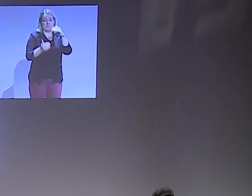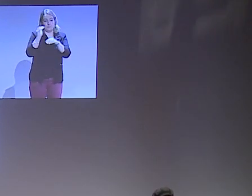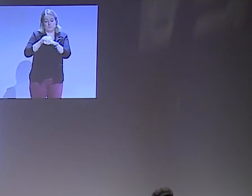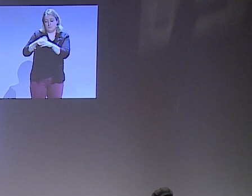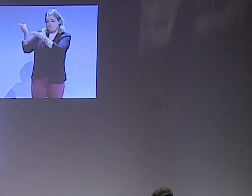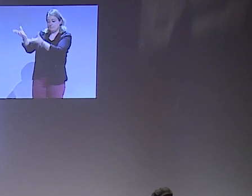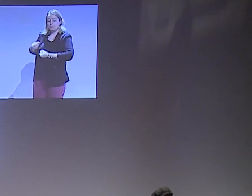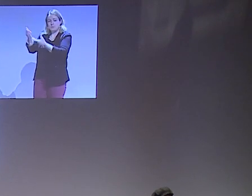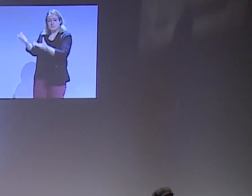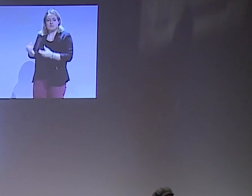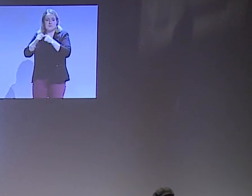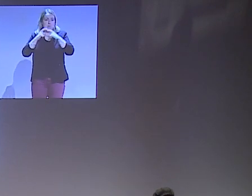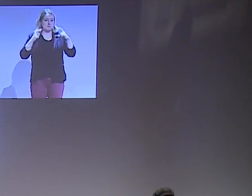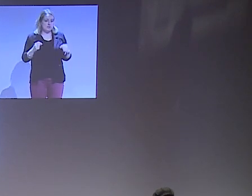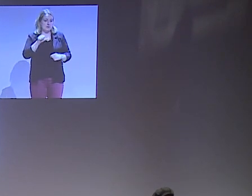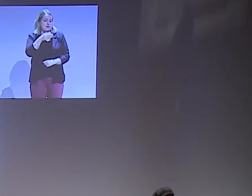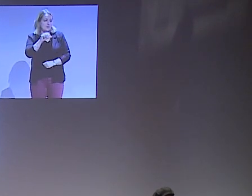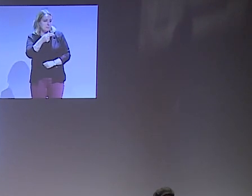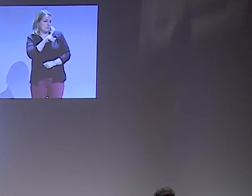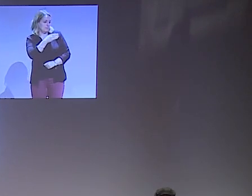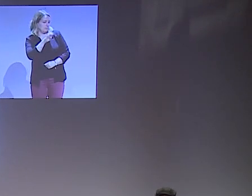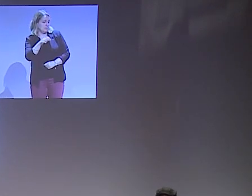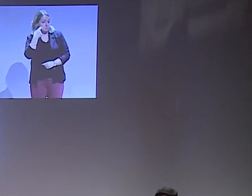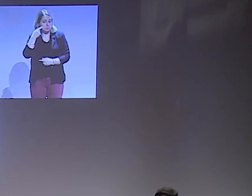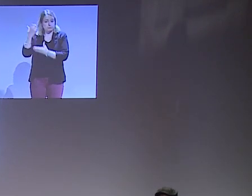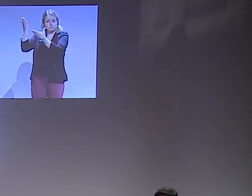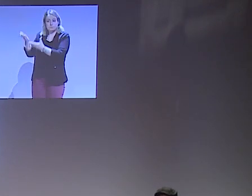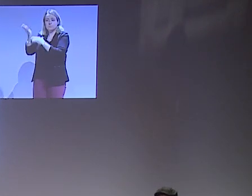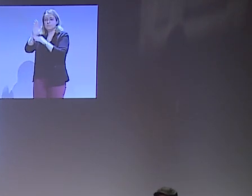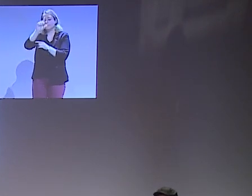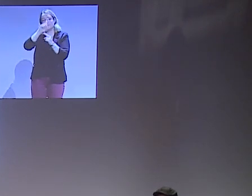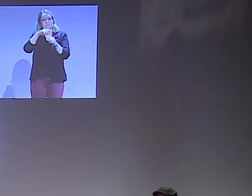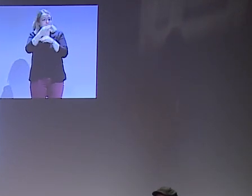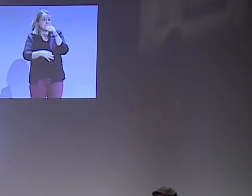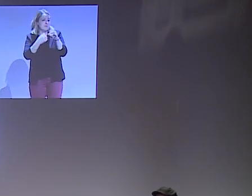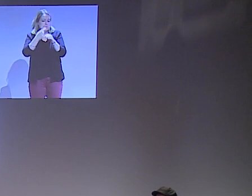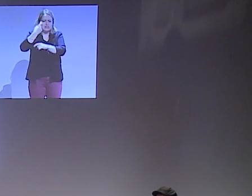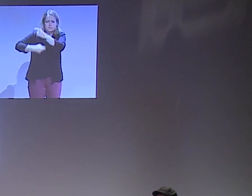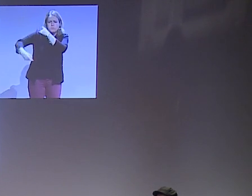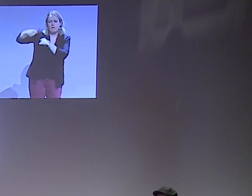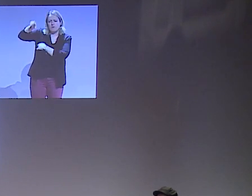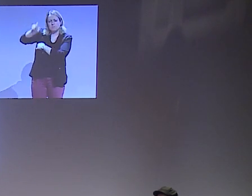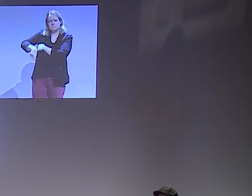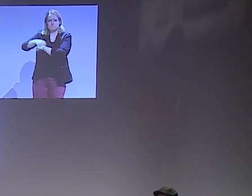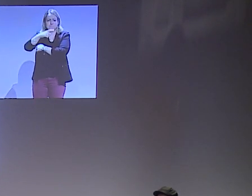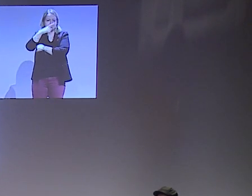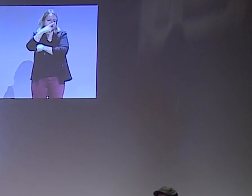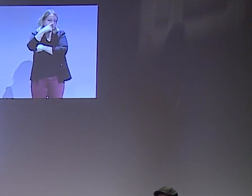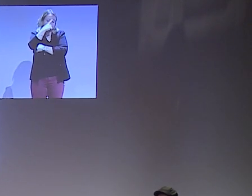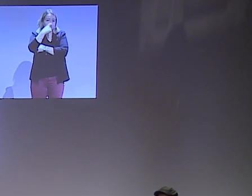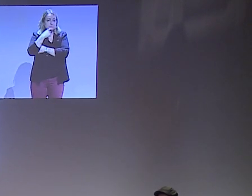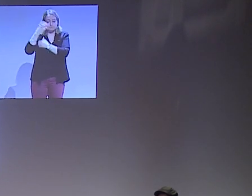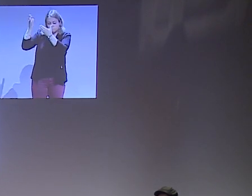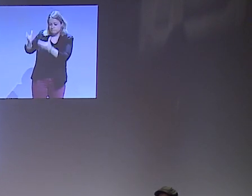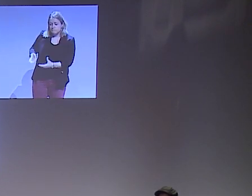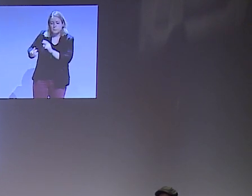Gay pour une carte blanche qui fait partie du cycle consacré à l'histoire, aux figures et aux luttes féministes dans les